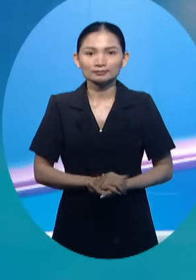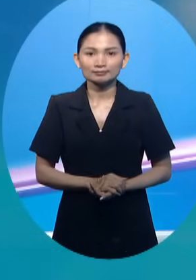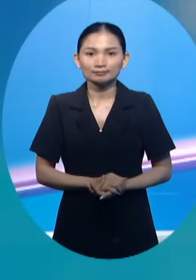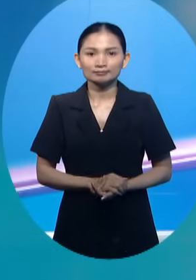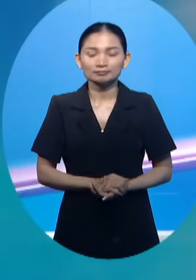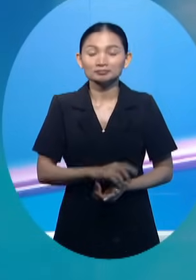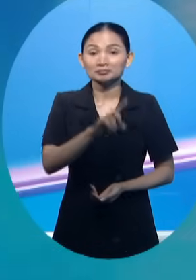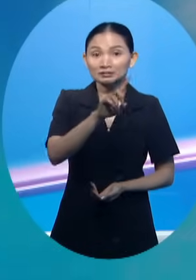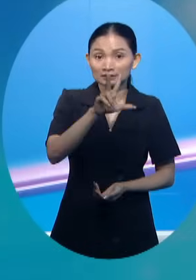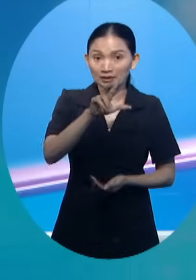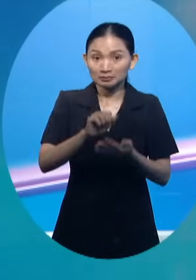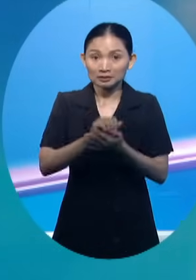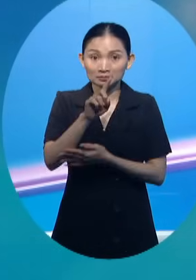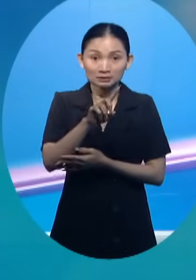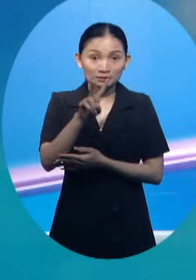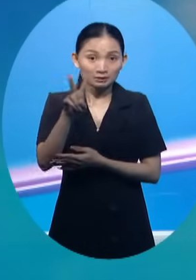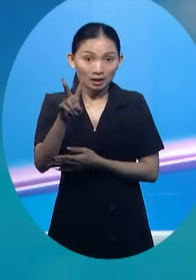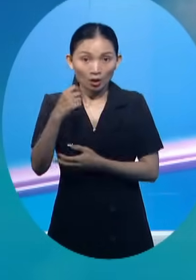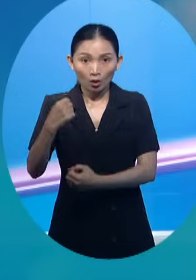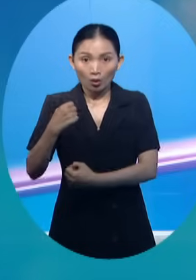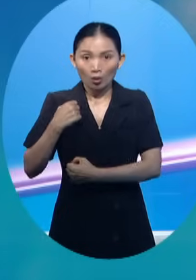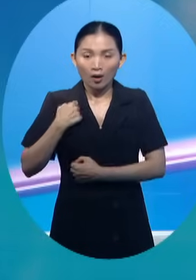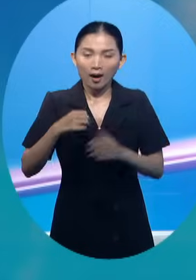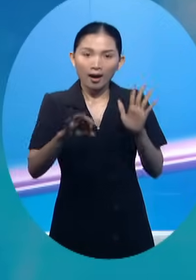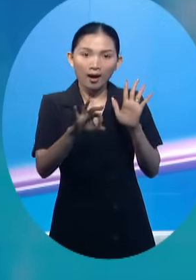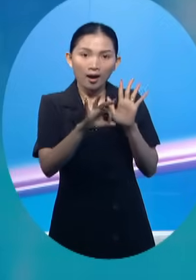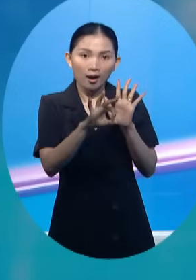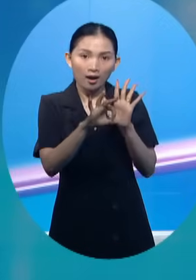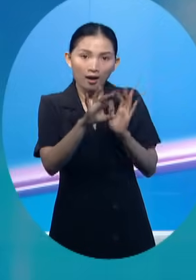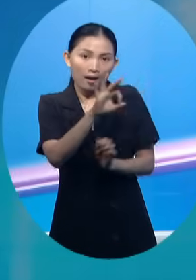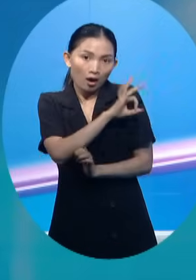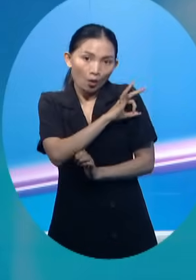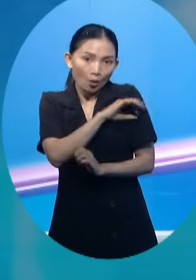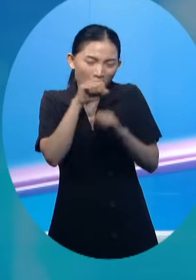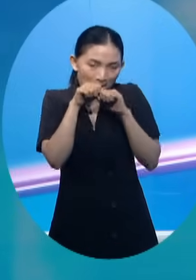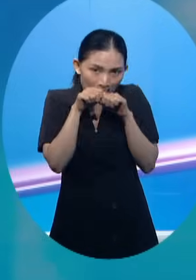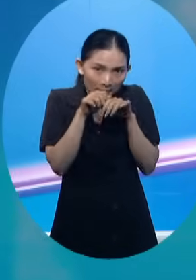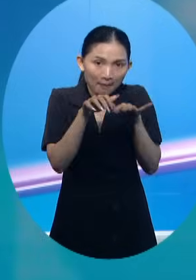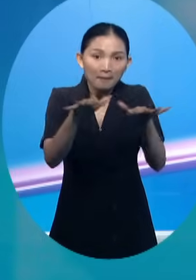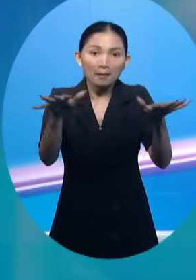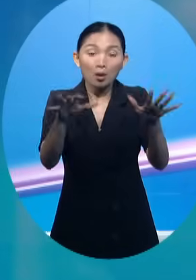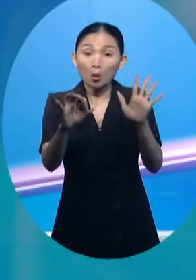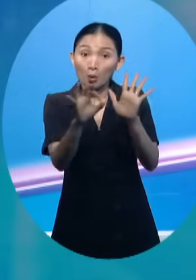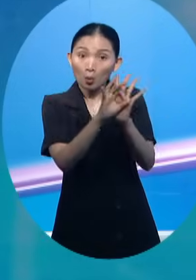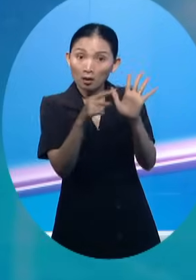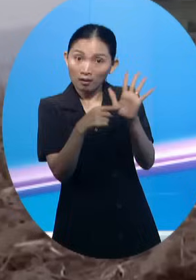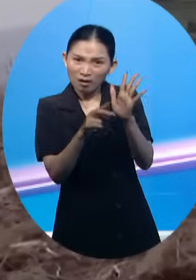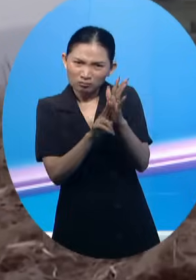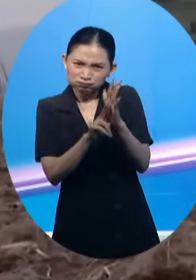Sáng 18 tháng 12, quân đội Hàn Quốc thông báo Triều Tiên đã phóng một tên lửa tầm xa ra vùng biển phía đông bán đảo Triều Tiên.